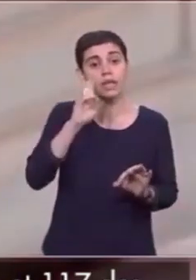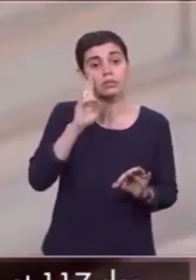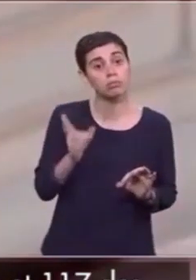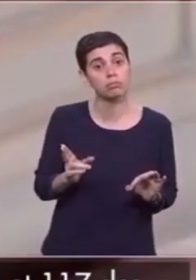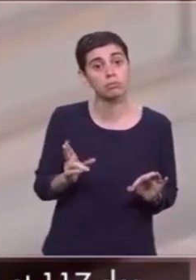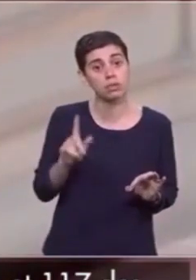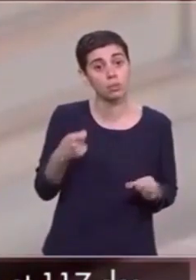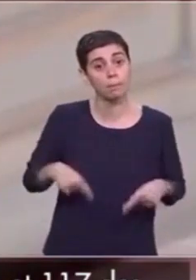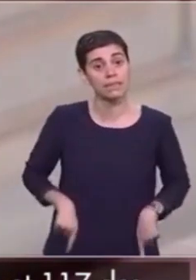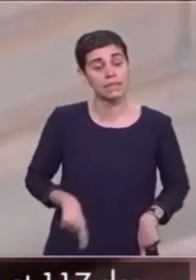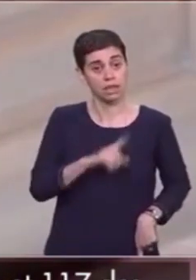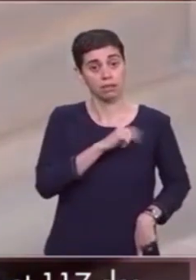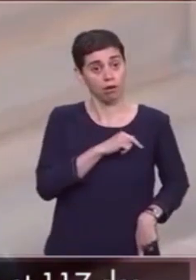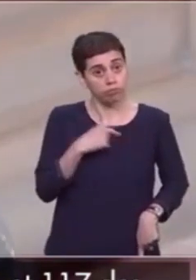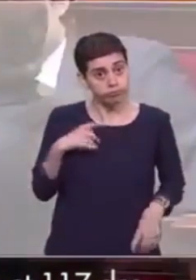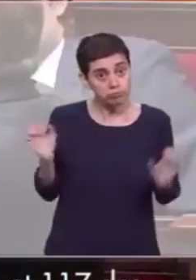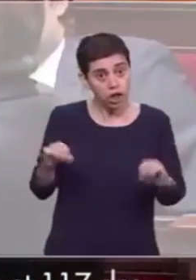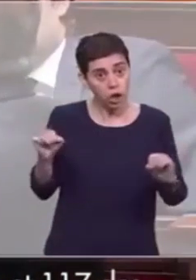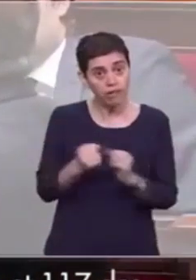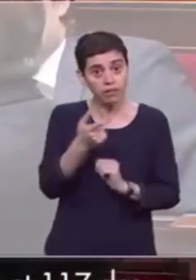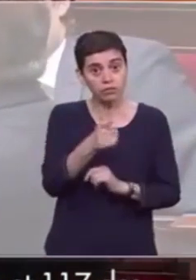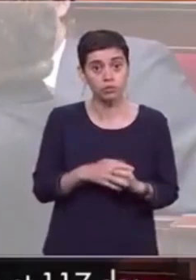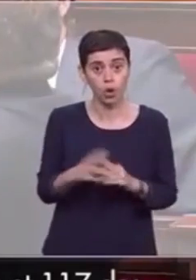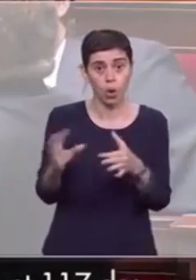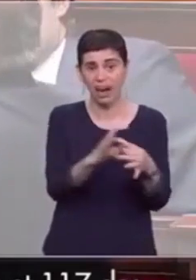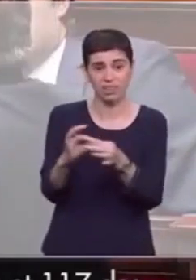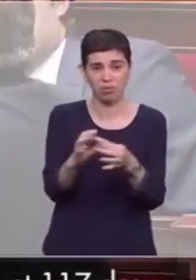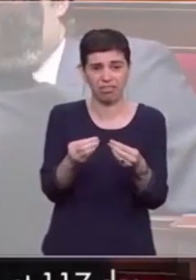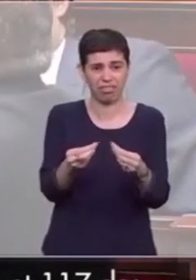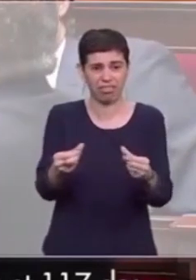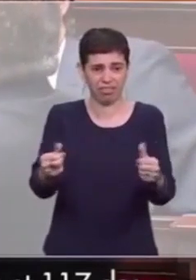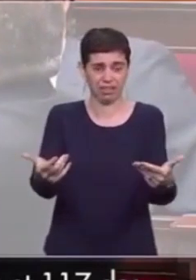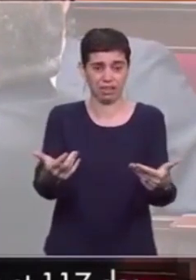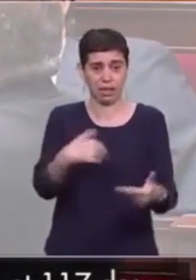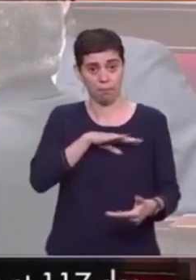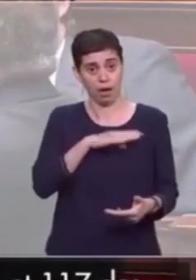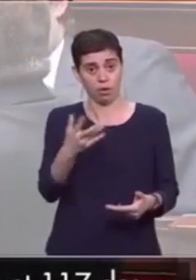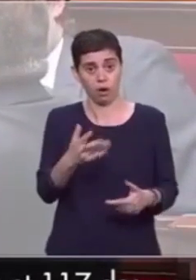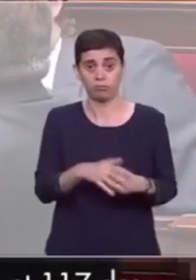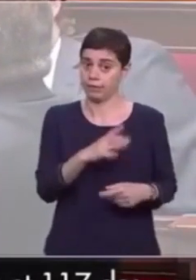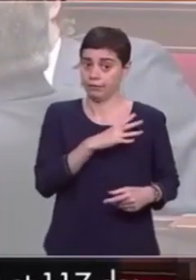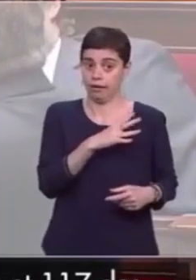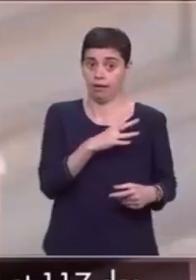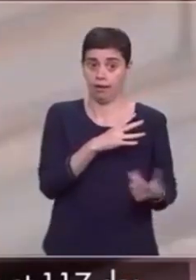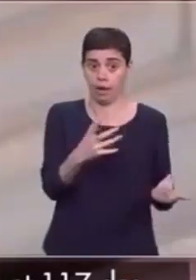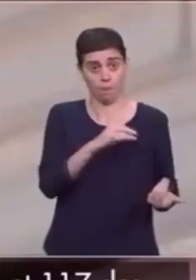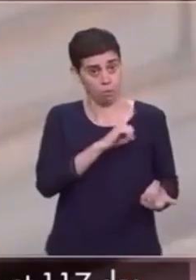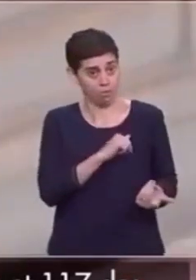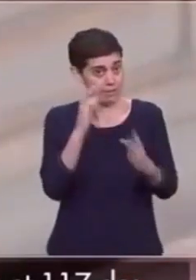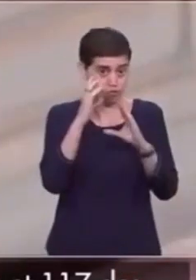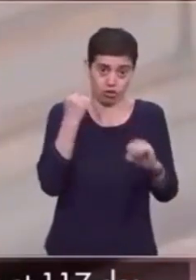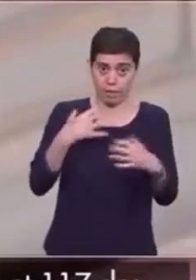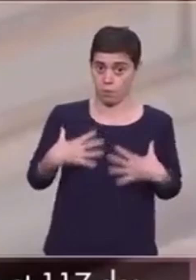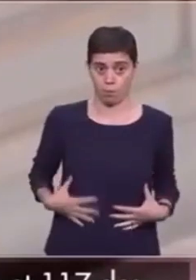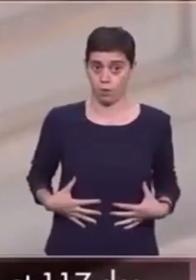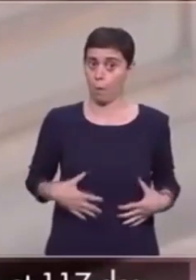le ministre de l'Intérieur. Effectivement, cette dégradation de la relation, elle est aussi due au comportement d'un certain nombre de policiers ou de